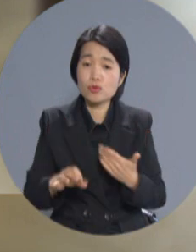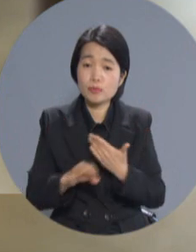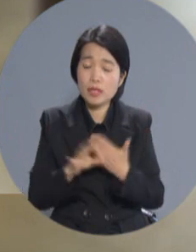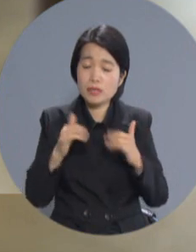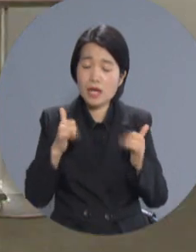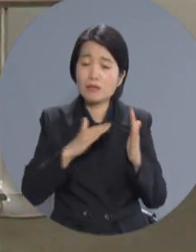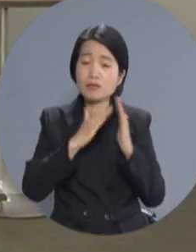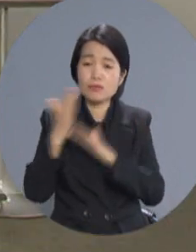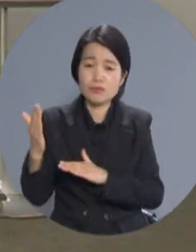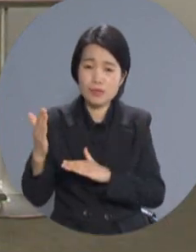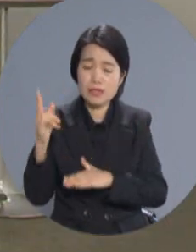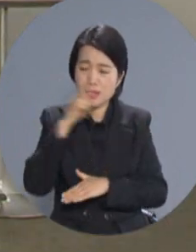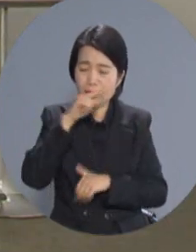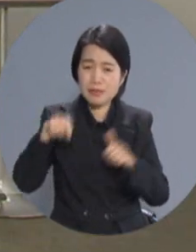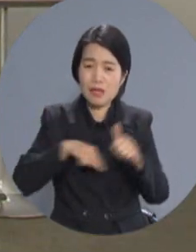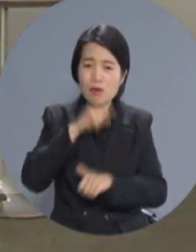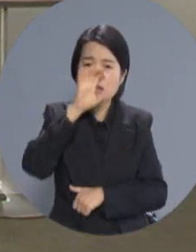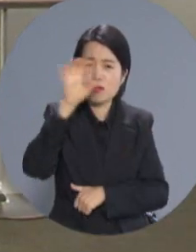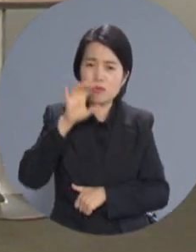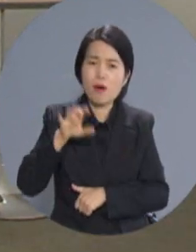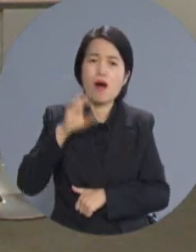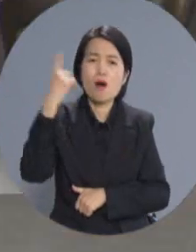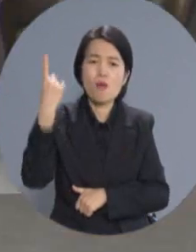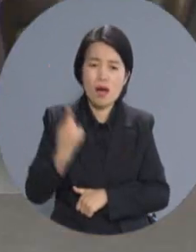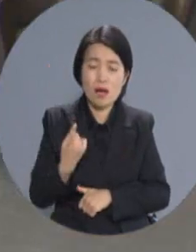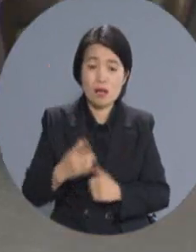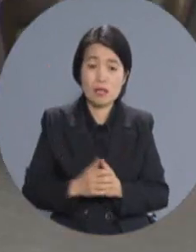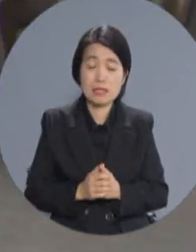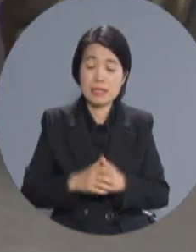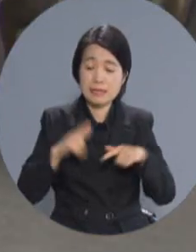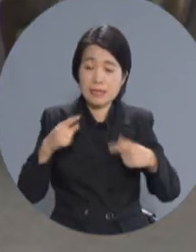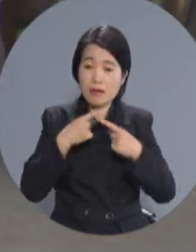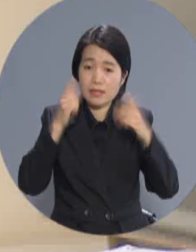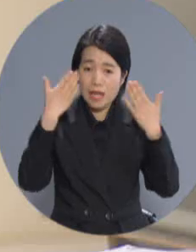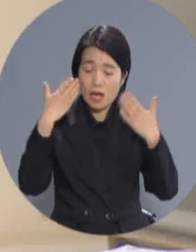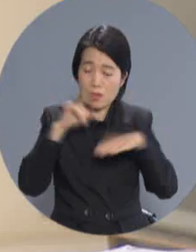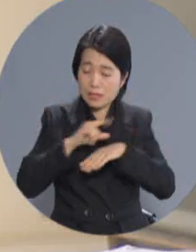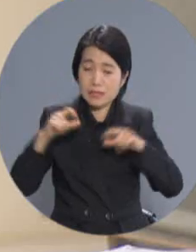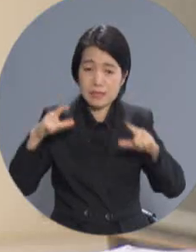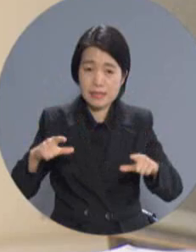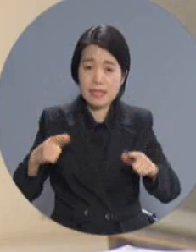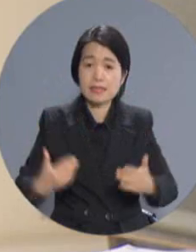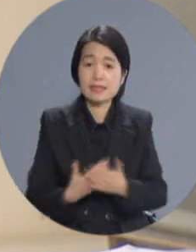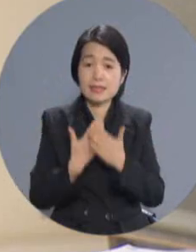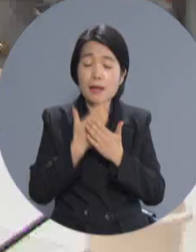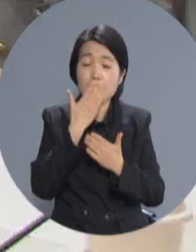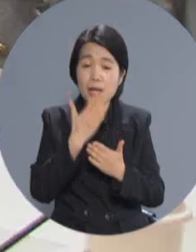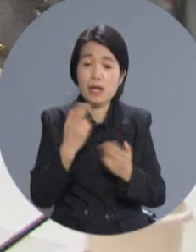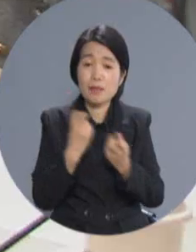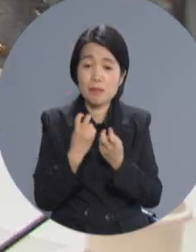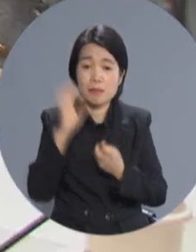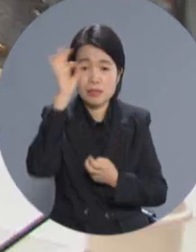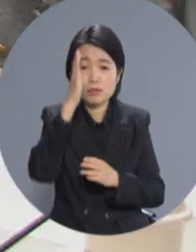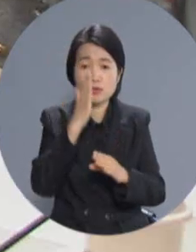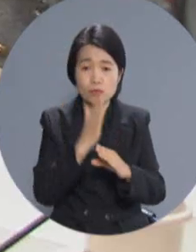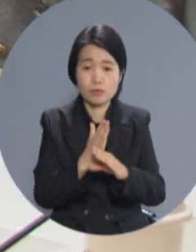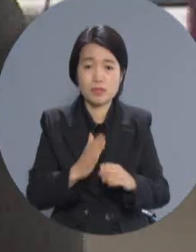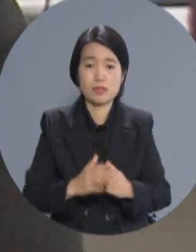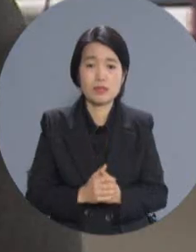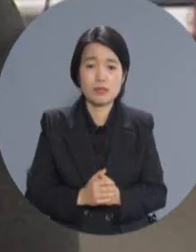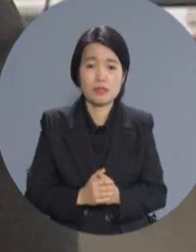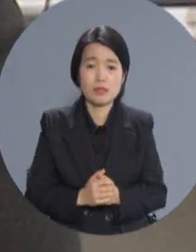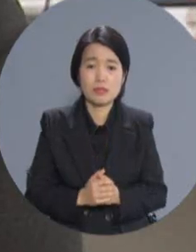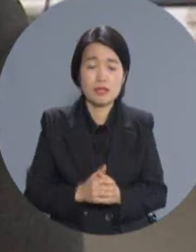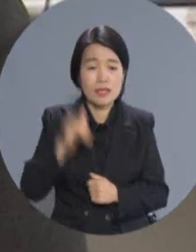인구가 빠져나가는 악순환이 예견되는 상황. 지역 대학과 지자체는 상생할 수 있는 방안을 찾고 있습니다.